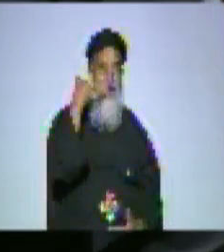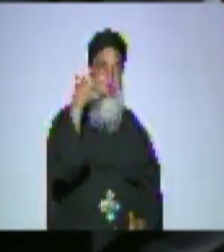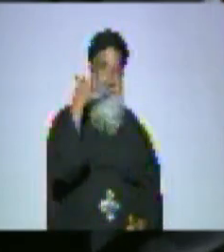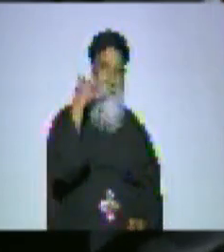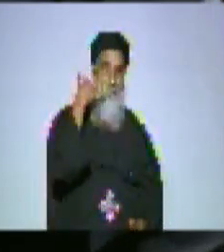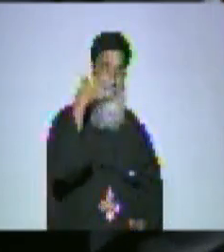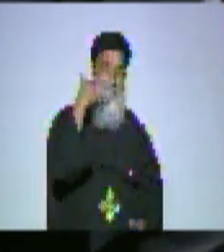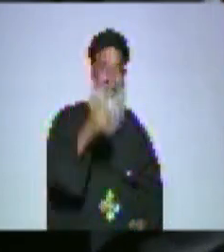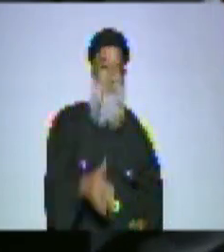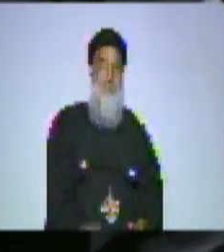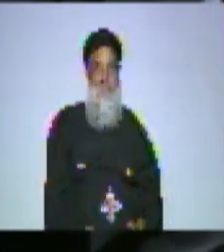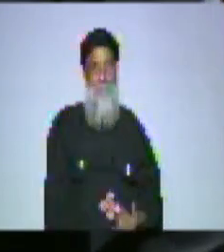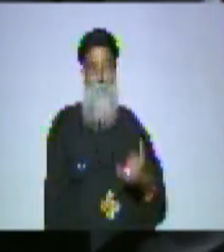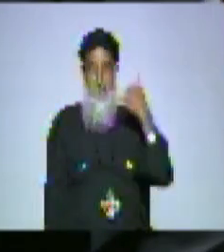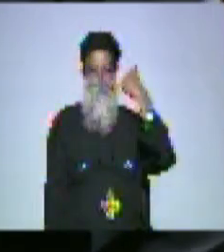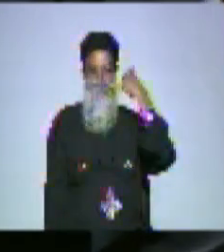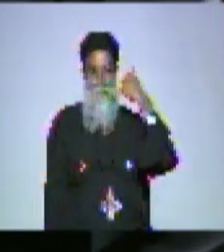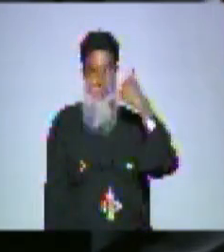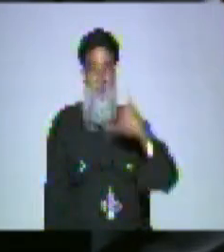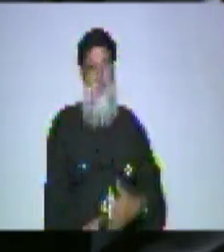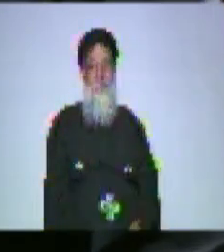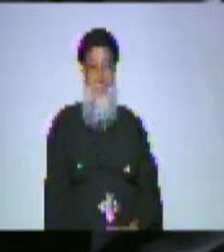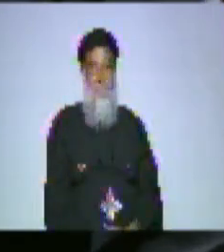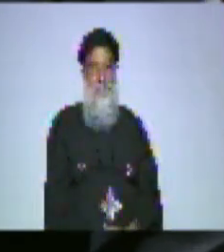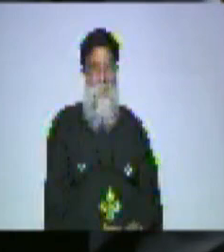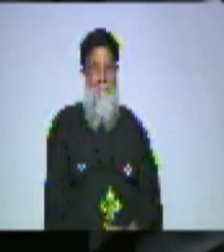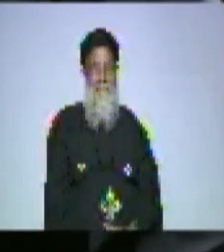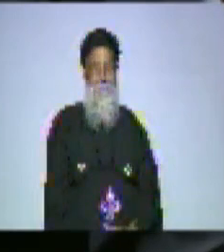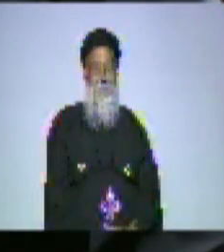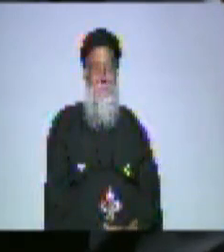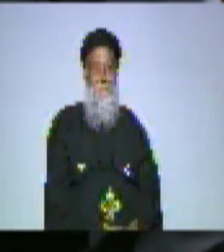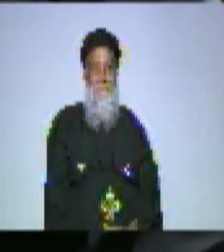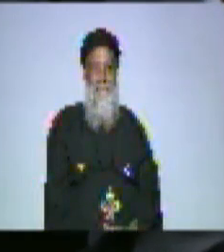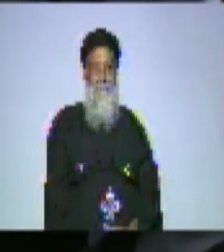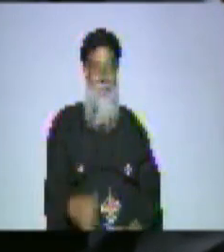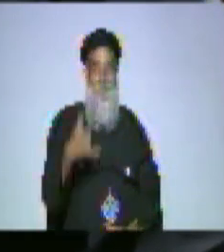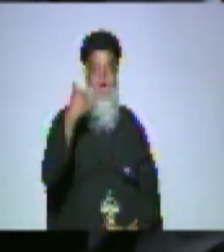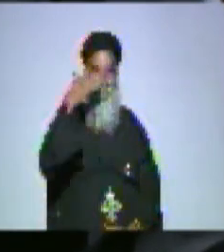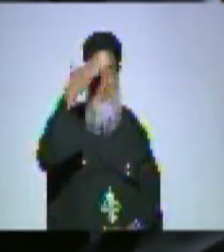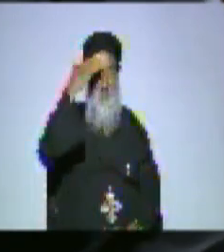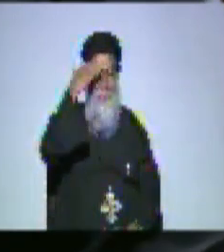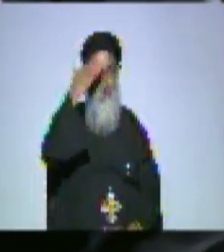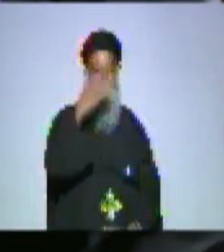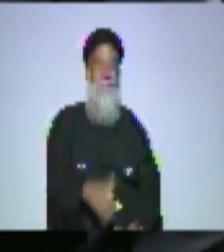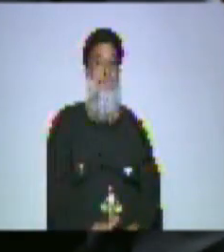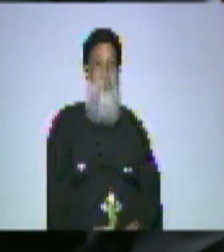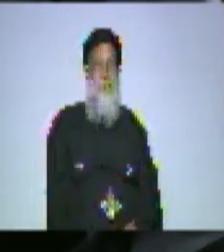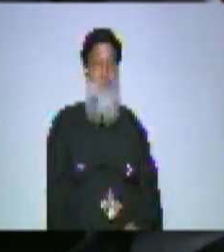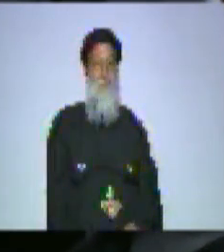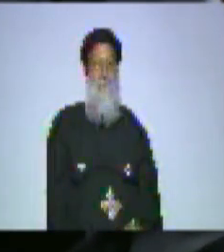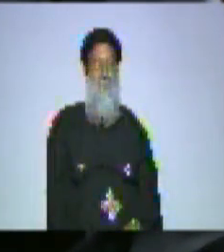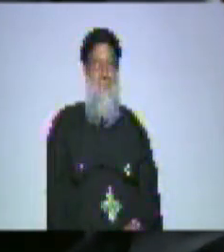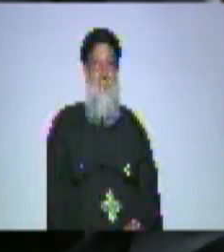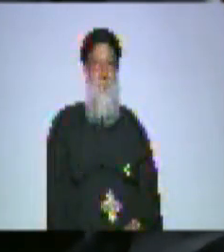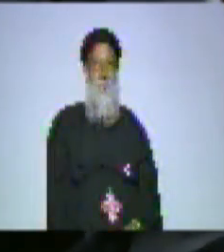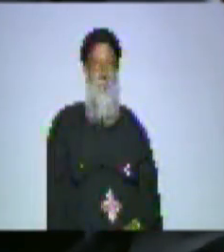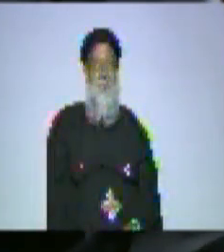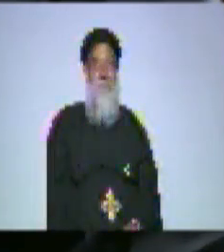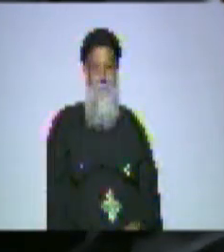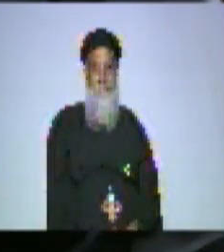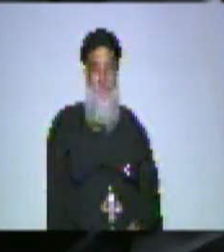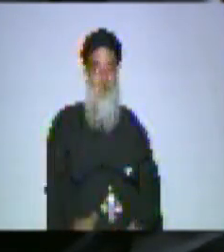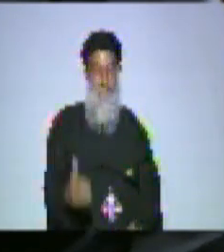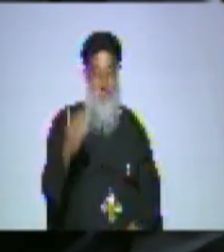تريزا على التليفون سلام يا ابو سلام اهلا بك تفضلي